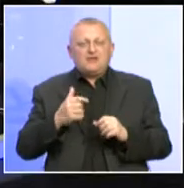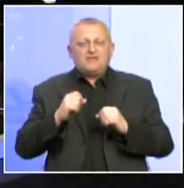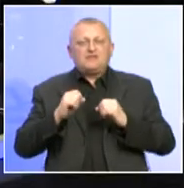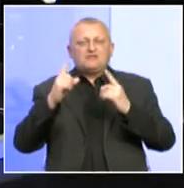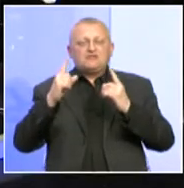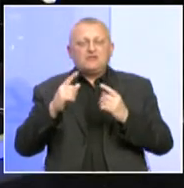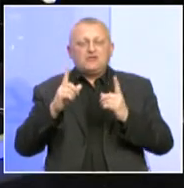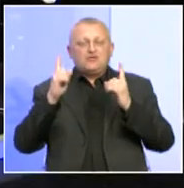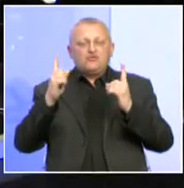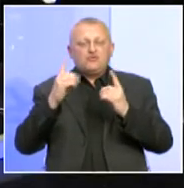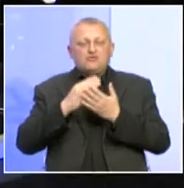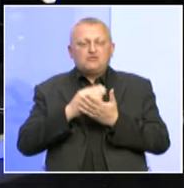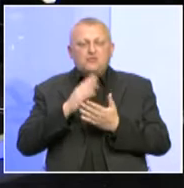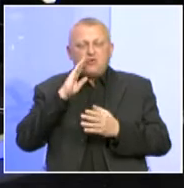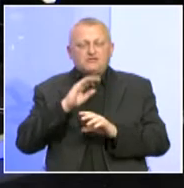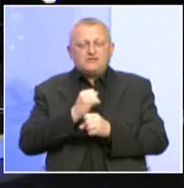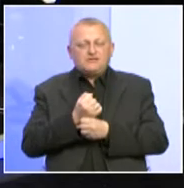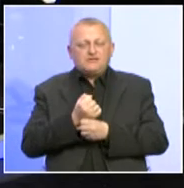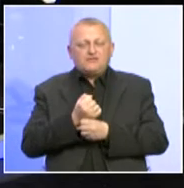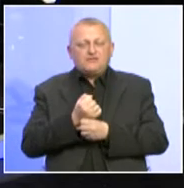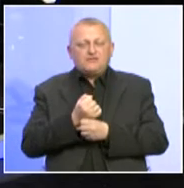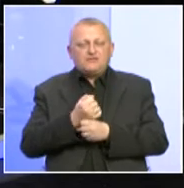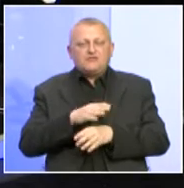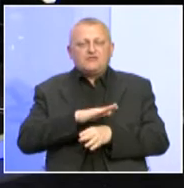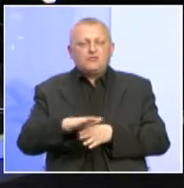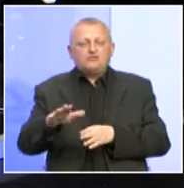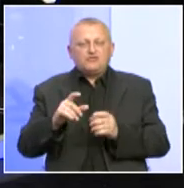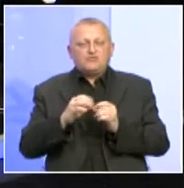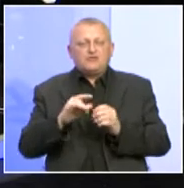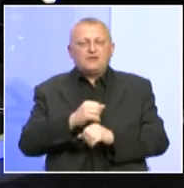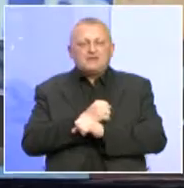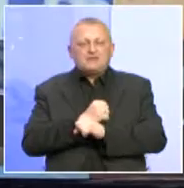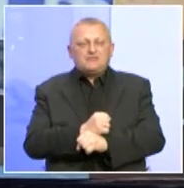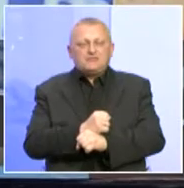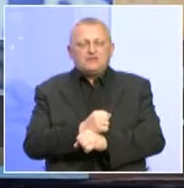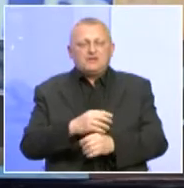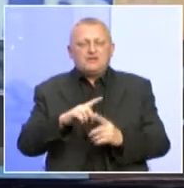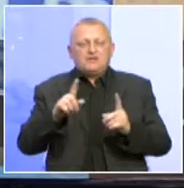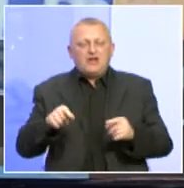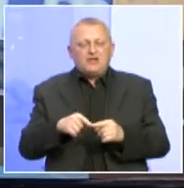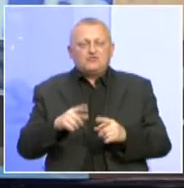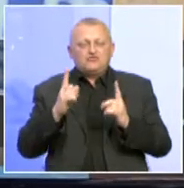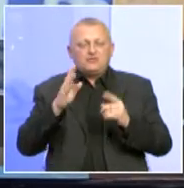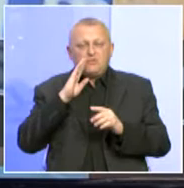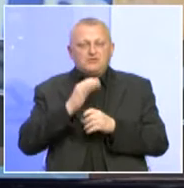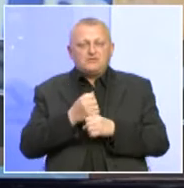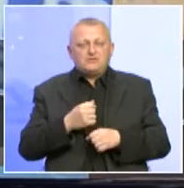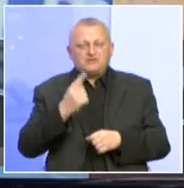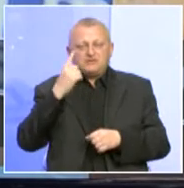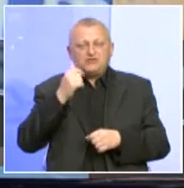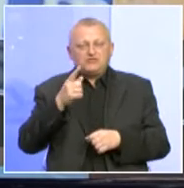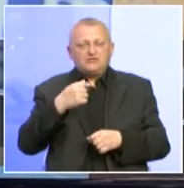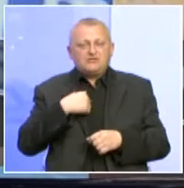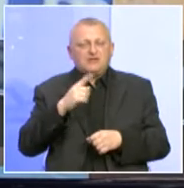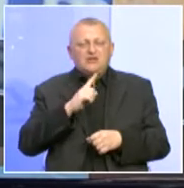odluka Ustavnog suda BiH vezano za puštanje Budimira iz pritvora, odnosno nalog sudu BiH? Znate što, ja to